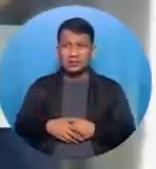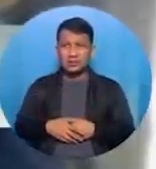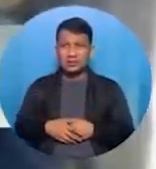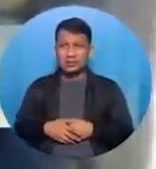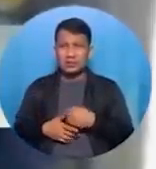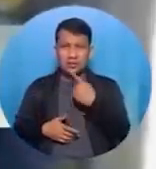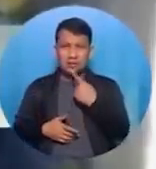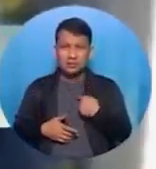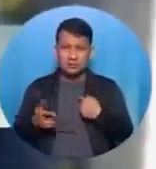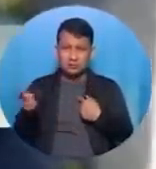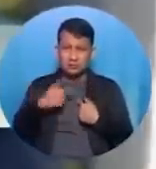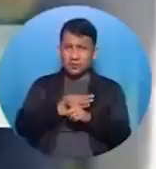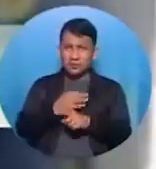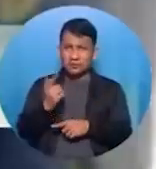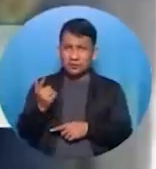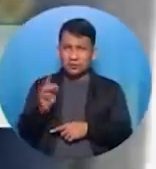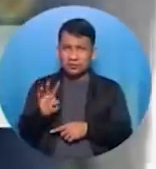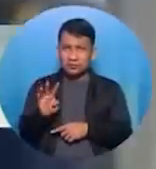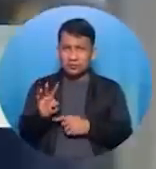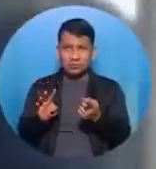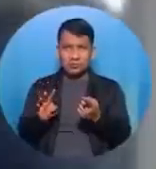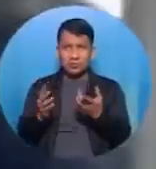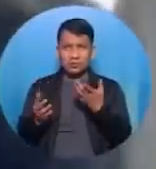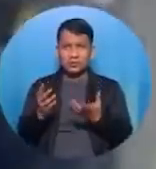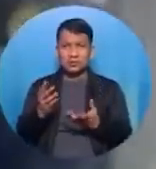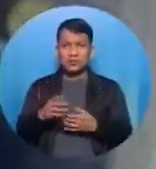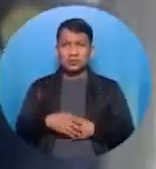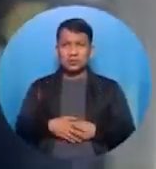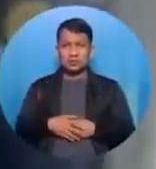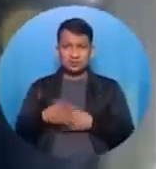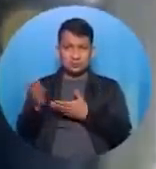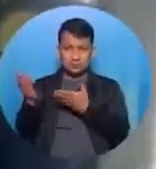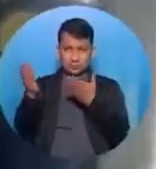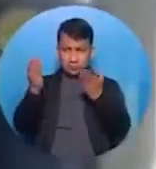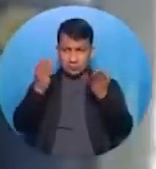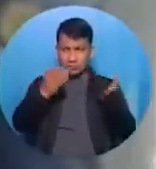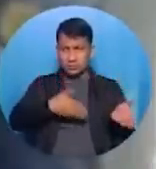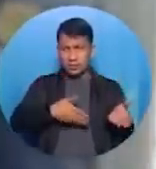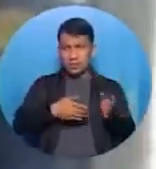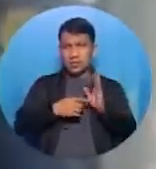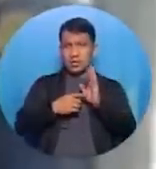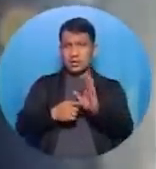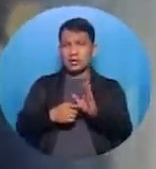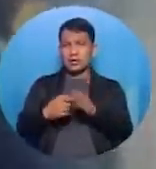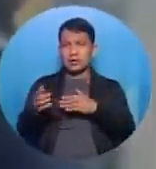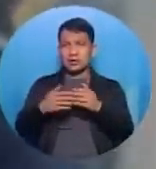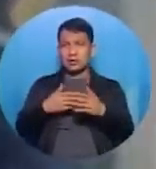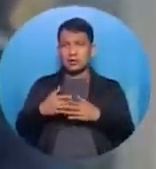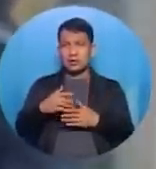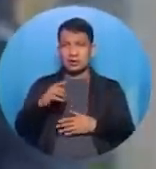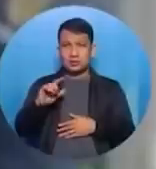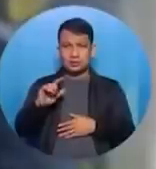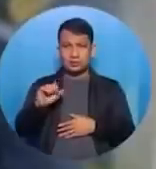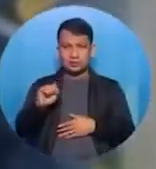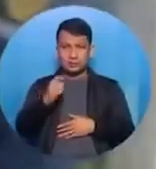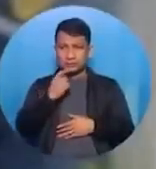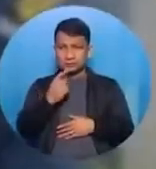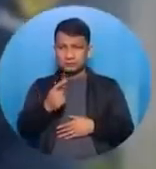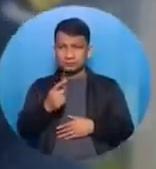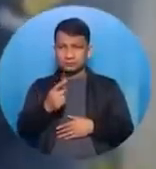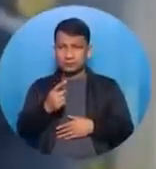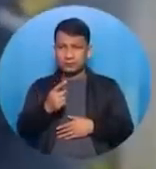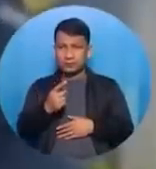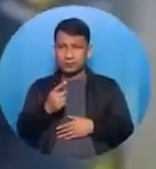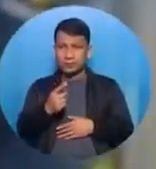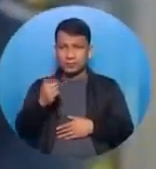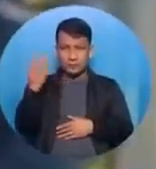noong February 24, inala kami dito, February 24. Tapos, deploy ko na